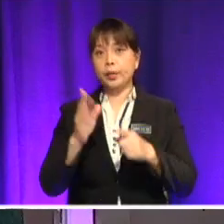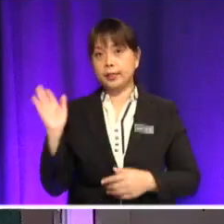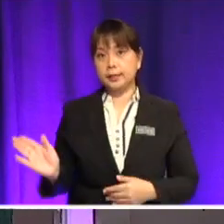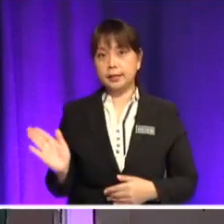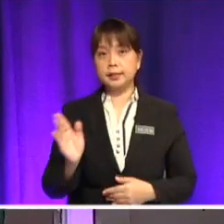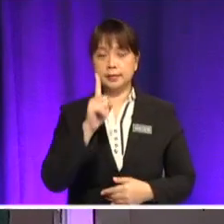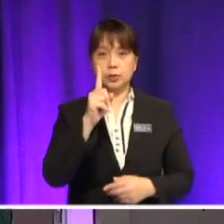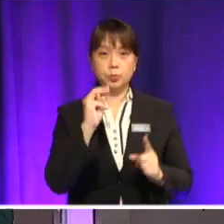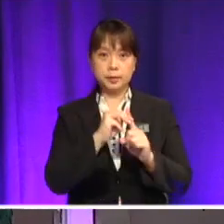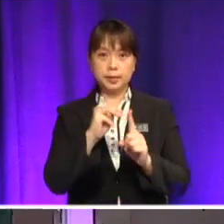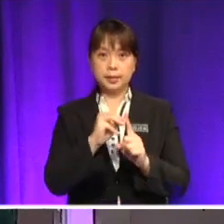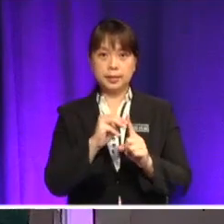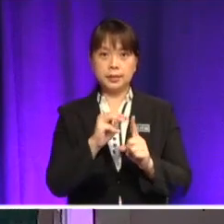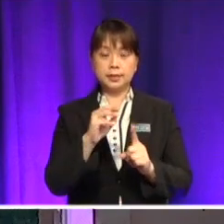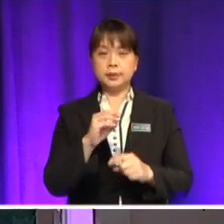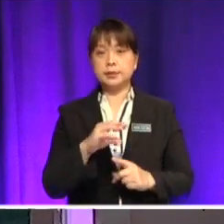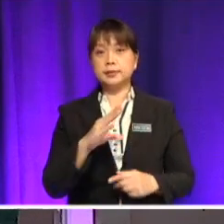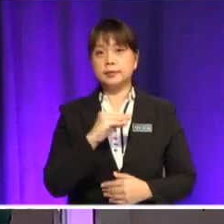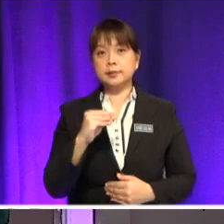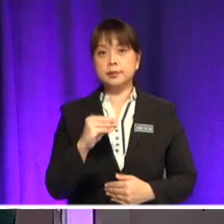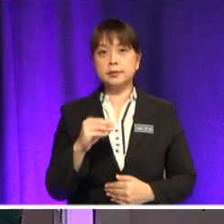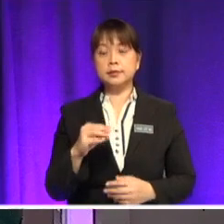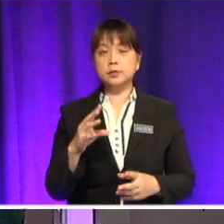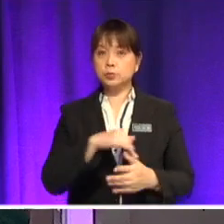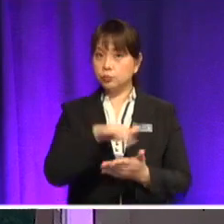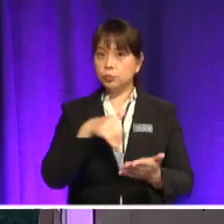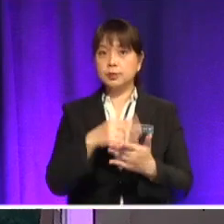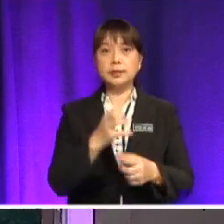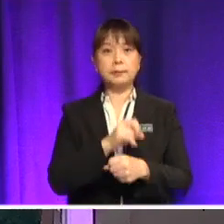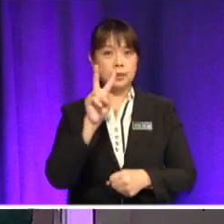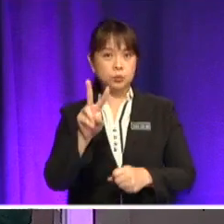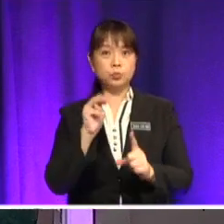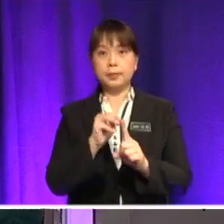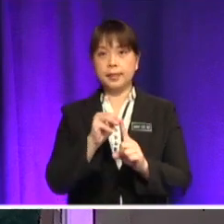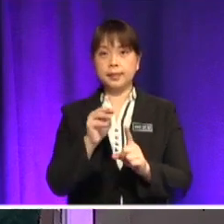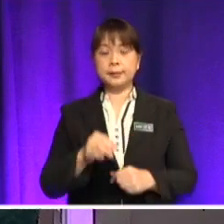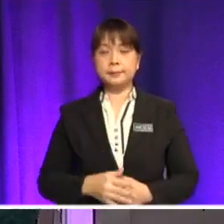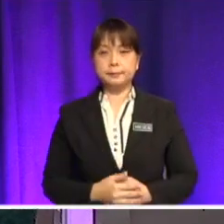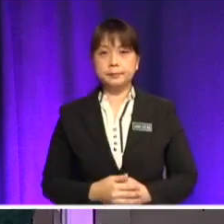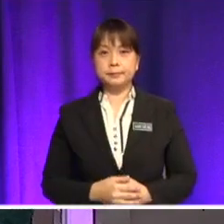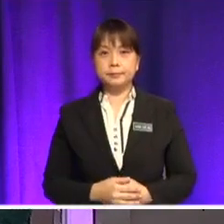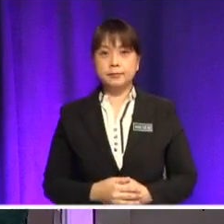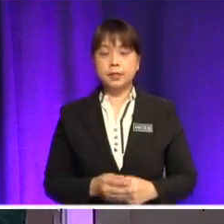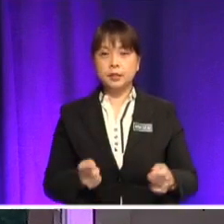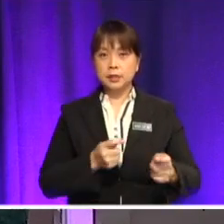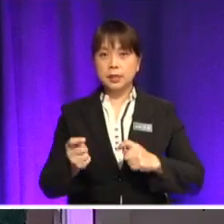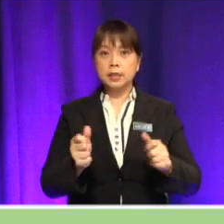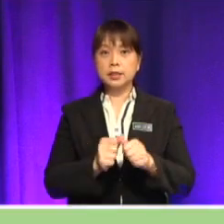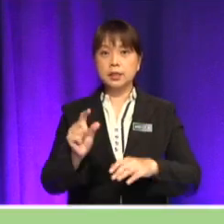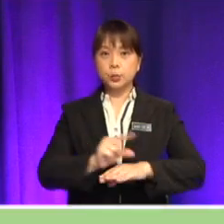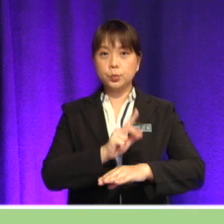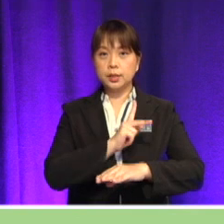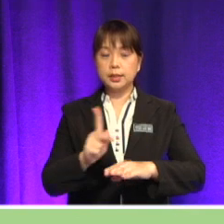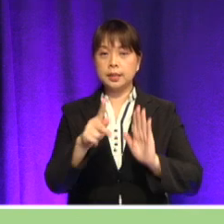ini satu marker ke sini seterusnya Terangkan dengan menggunakan prinsip